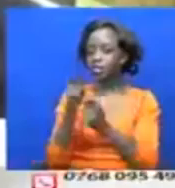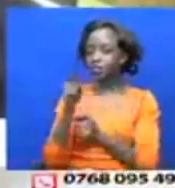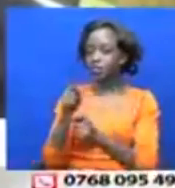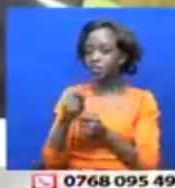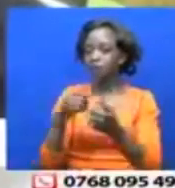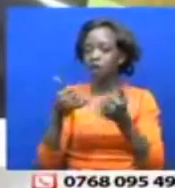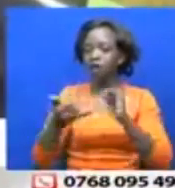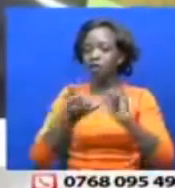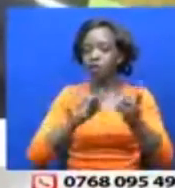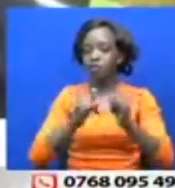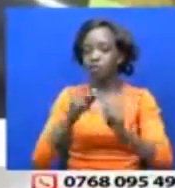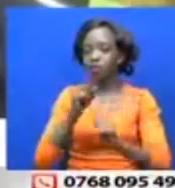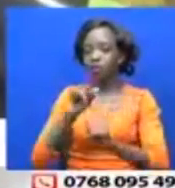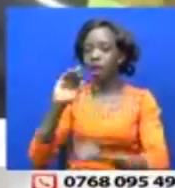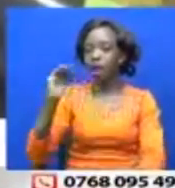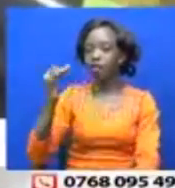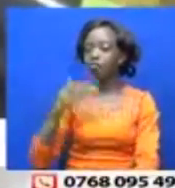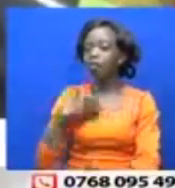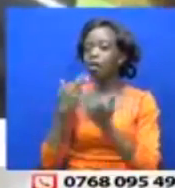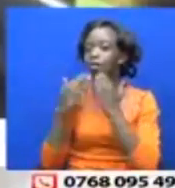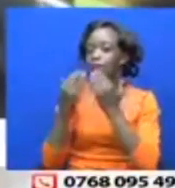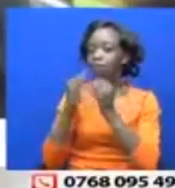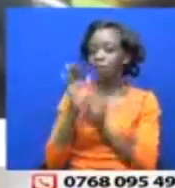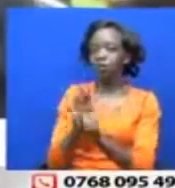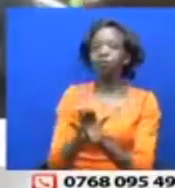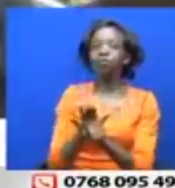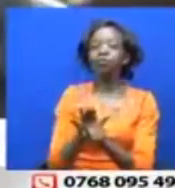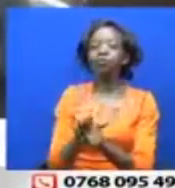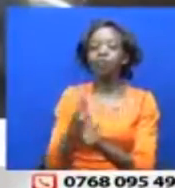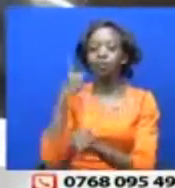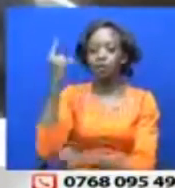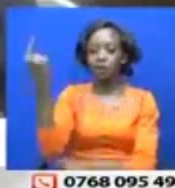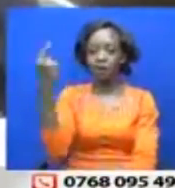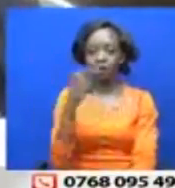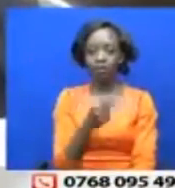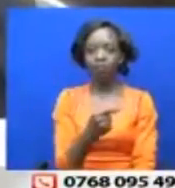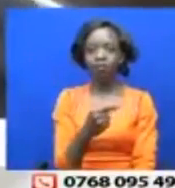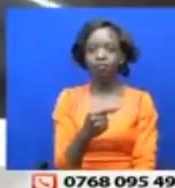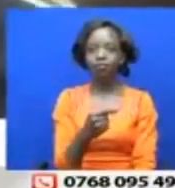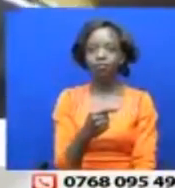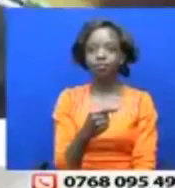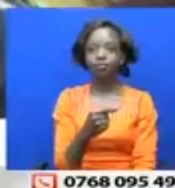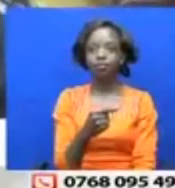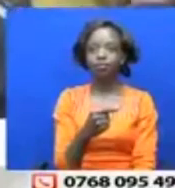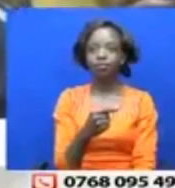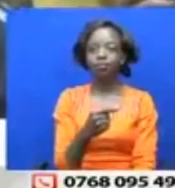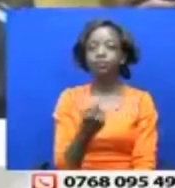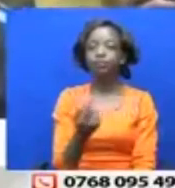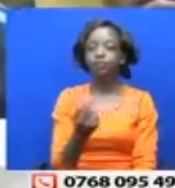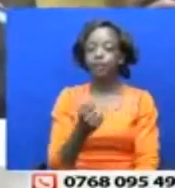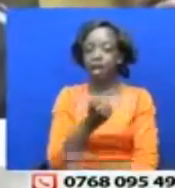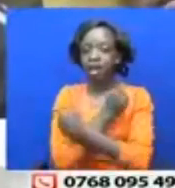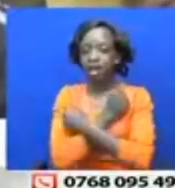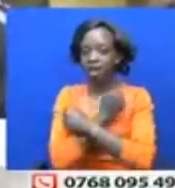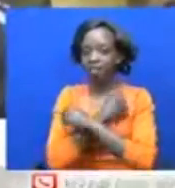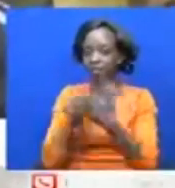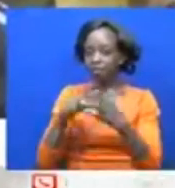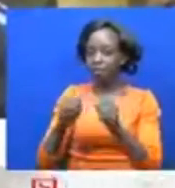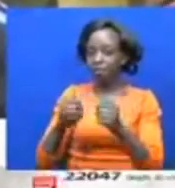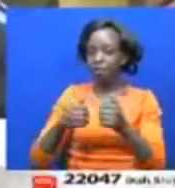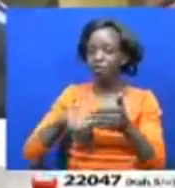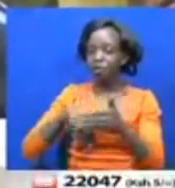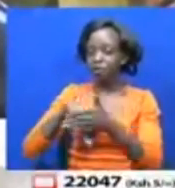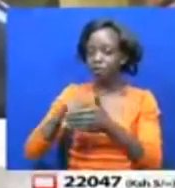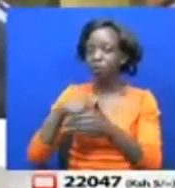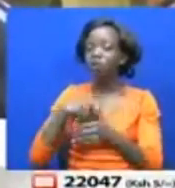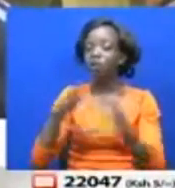county. Tunawashukuru sana kwa kuja kwenu hapa na kwa mashabiki wetu, tutawaangusha,